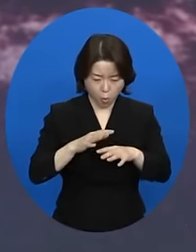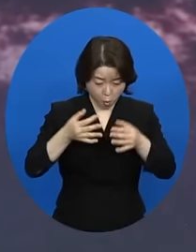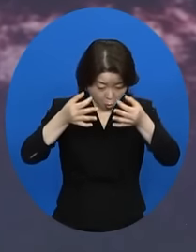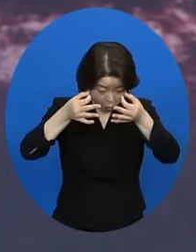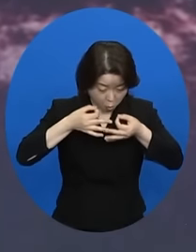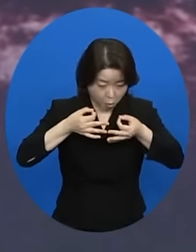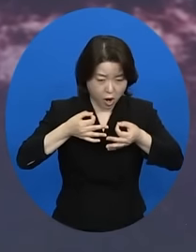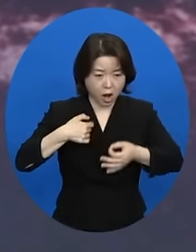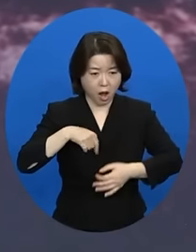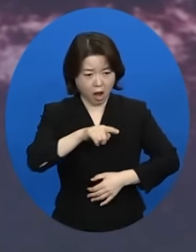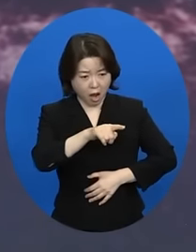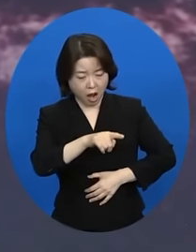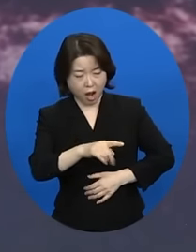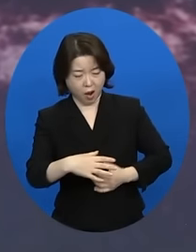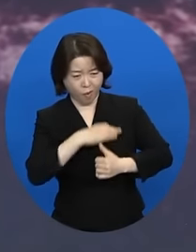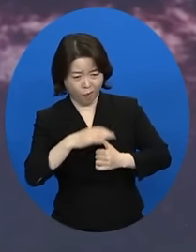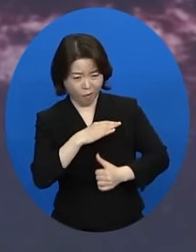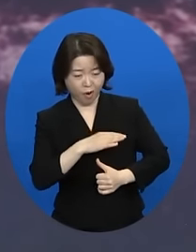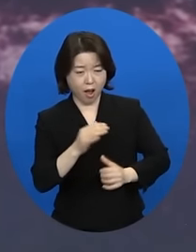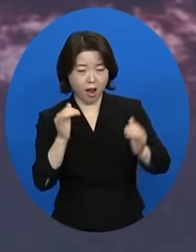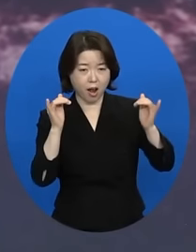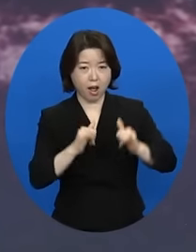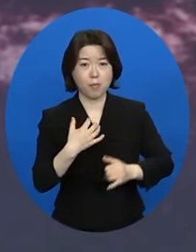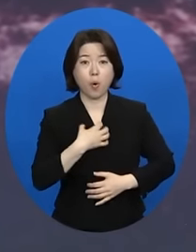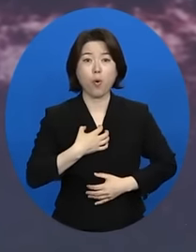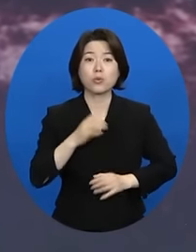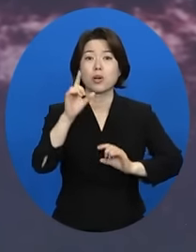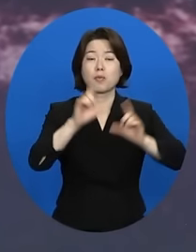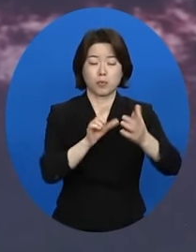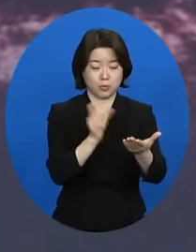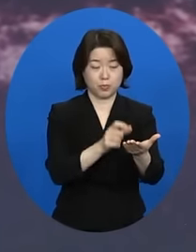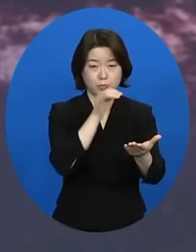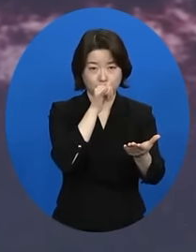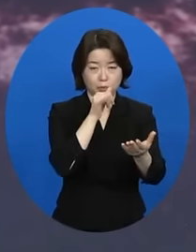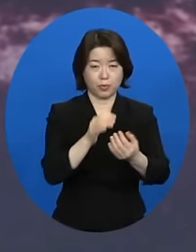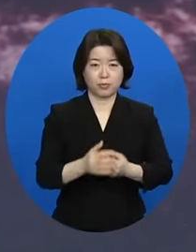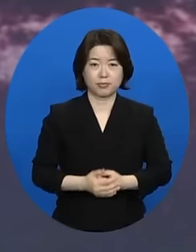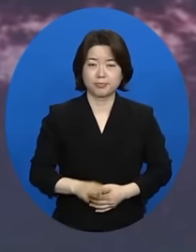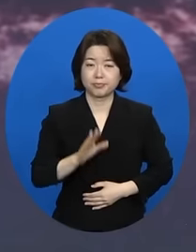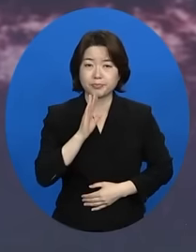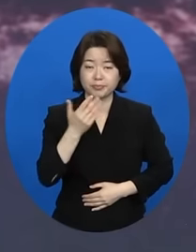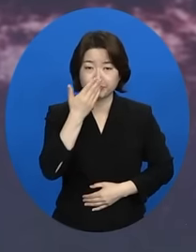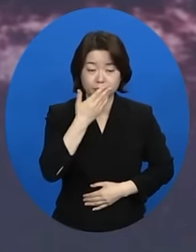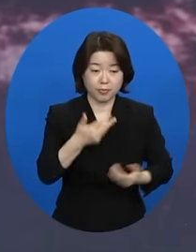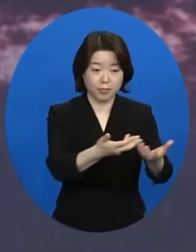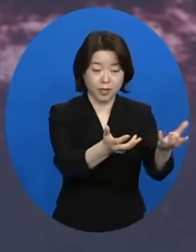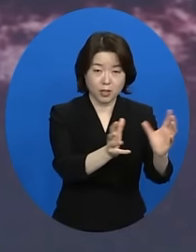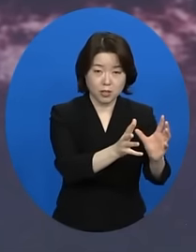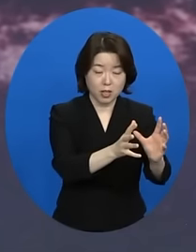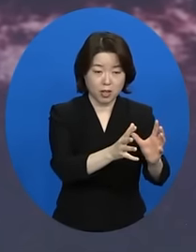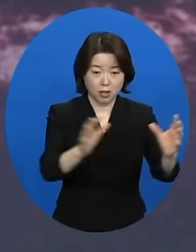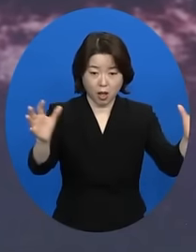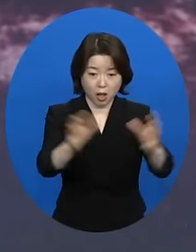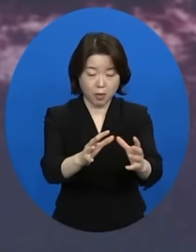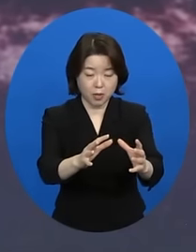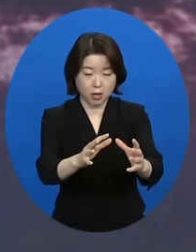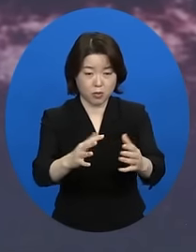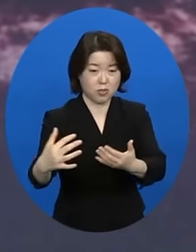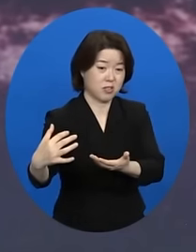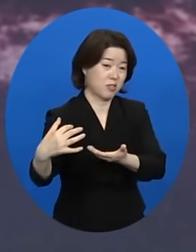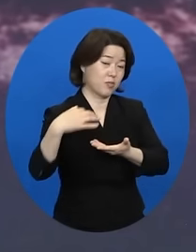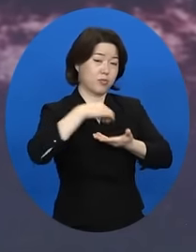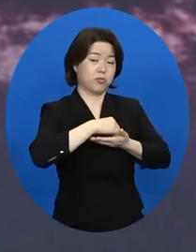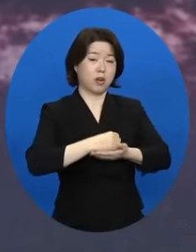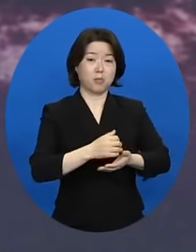내가 그렇게 될까봐 걱정하는 모습을 보여주죠. 실제로 이 가나안 족속이 연합해서 쳐들어오면 뭐 다 죽는 거 아닙니까? 그리고